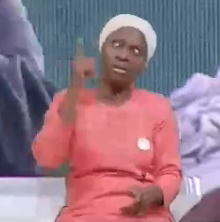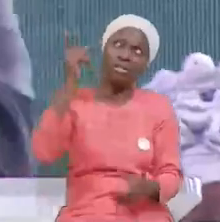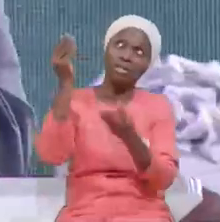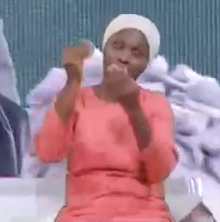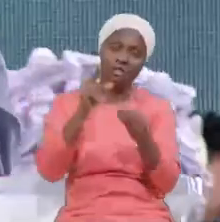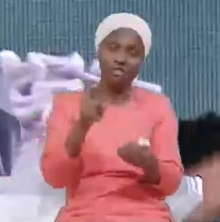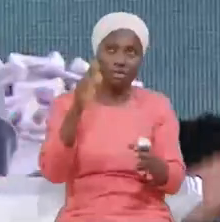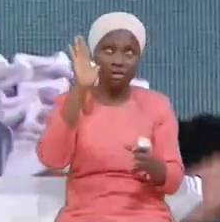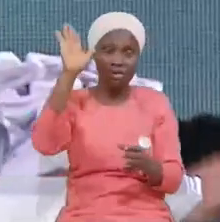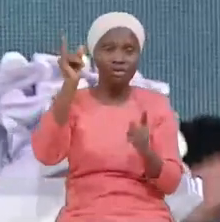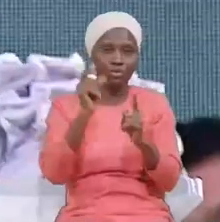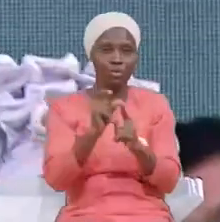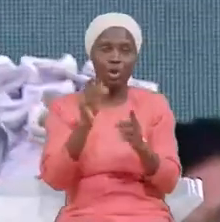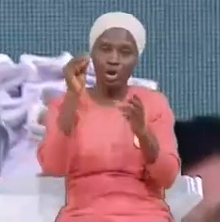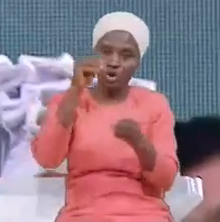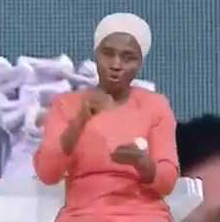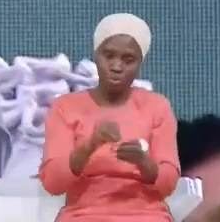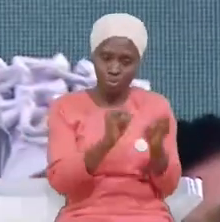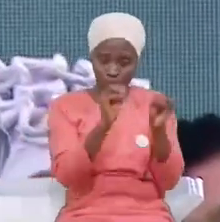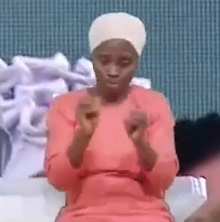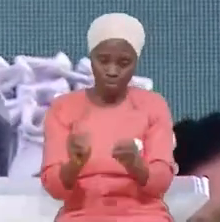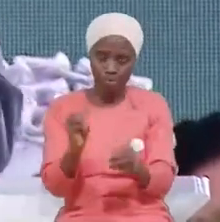Il te donne sa parole, place Dieu en premier.